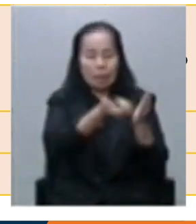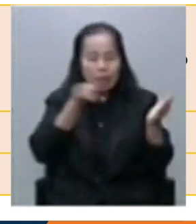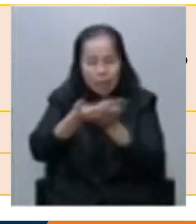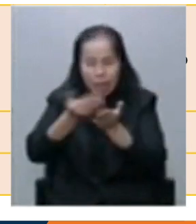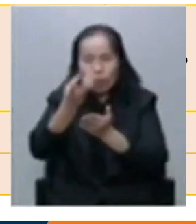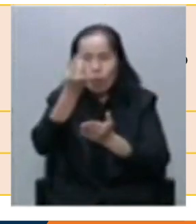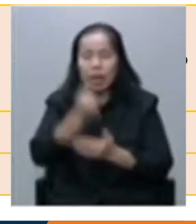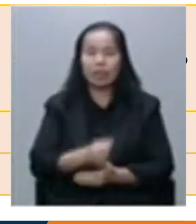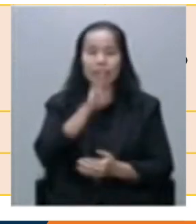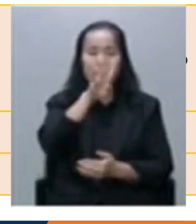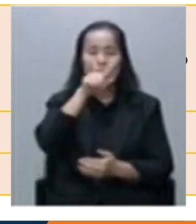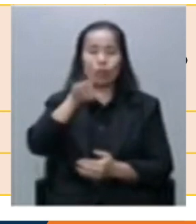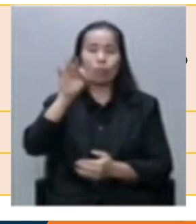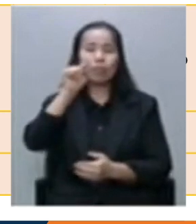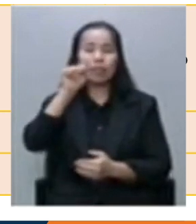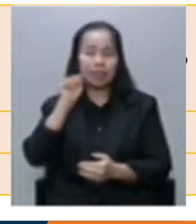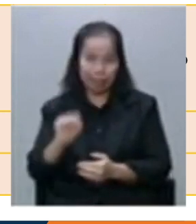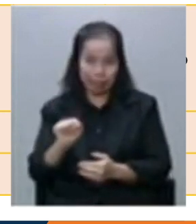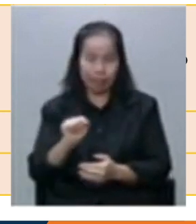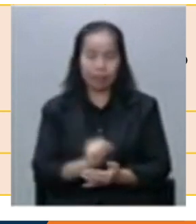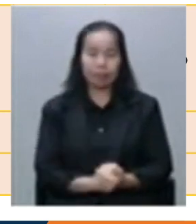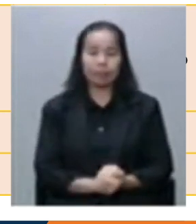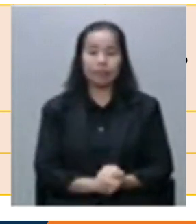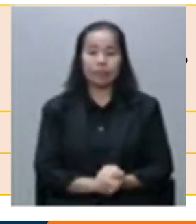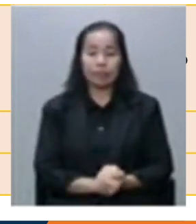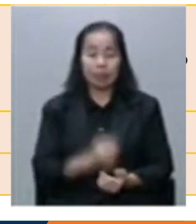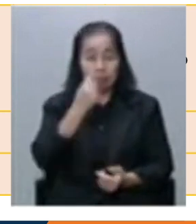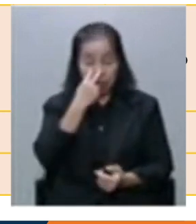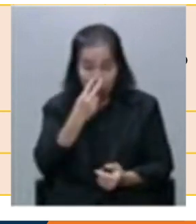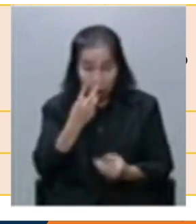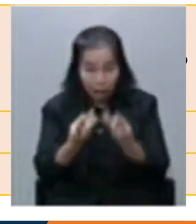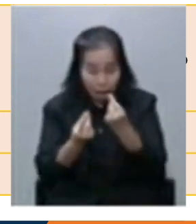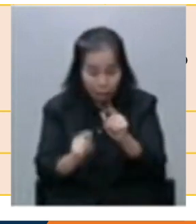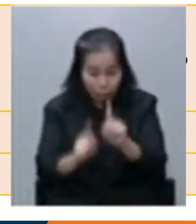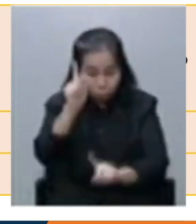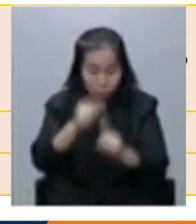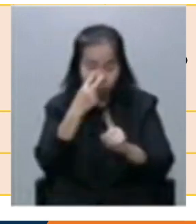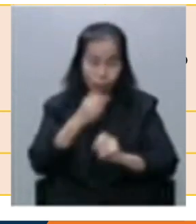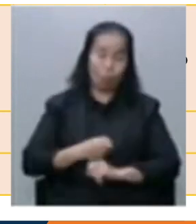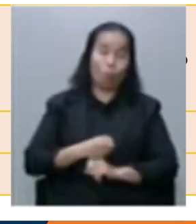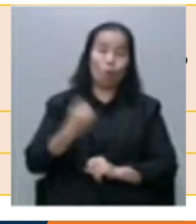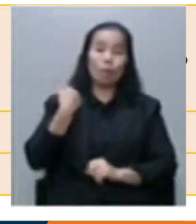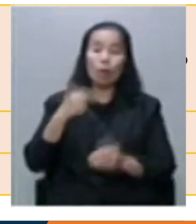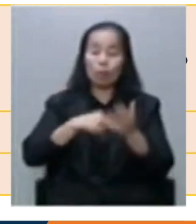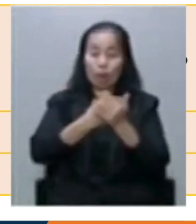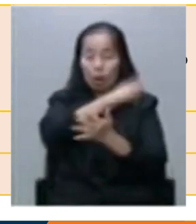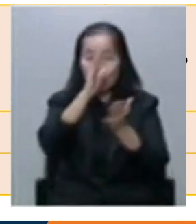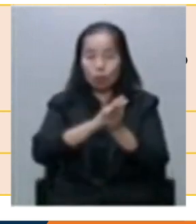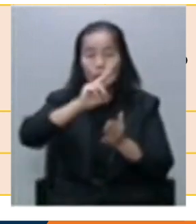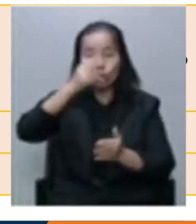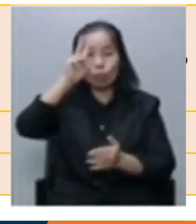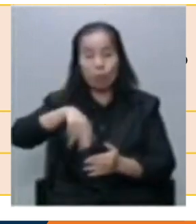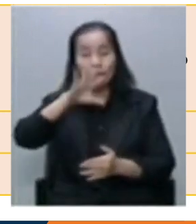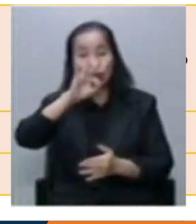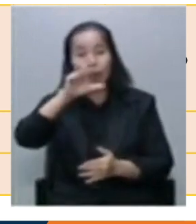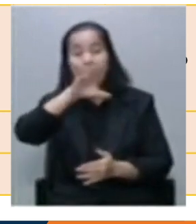ท่านั้นเมื่อเราไปดูเฉพาะรายจ่ายลงทุนนะครับเห็นตัวเลขแล้วน่าตกใจครับจากงบประมาณ 22,395 ล้านบาทนั้น